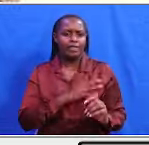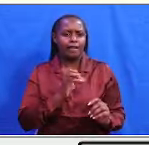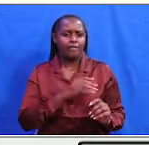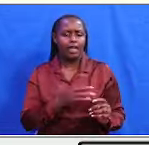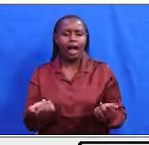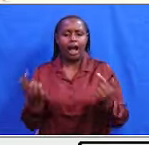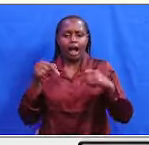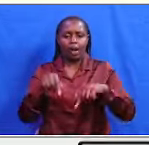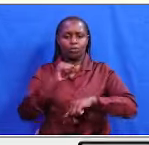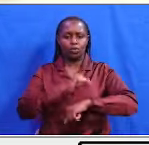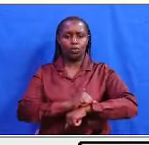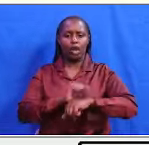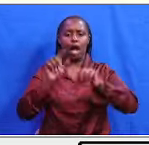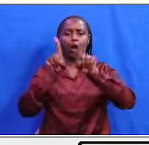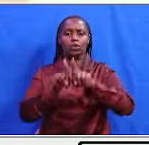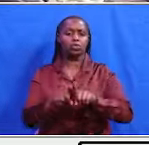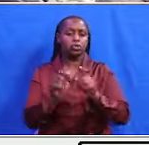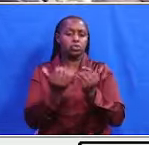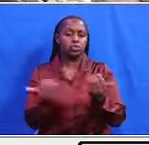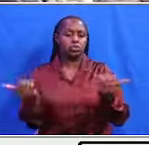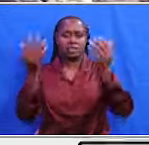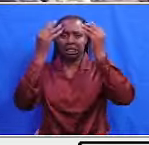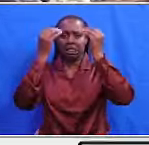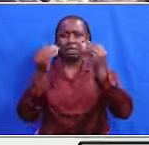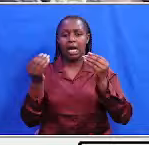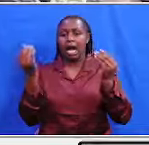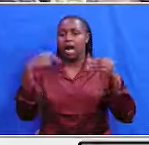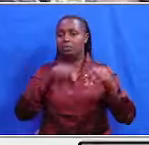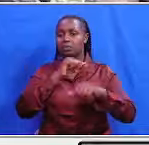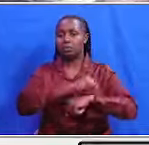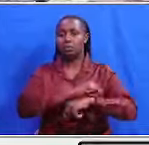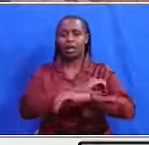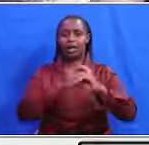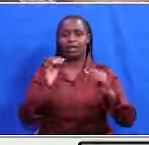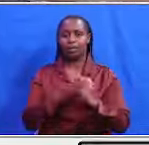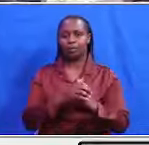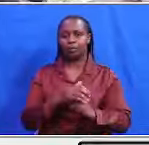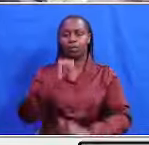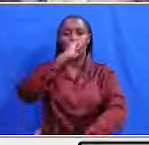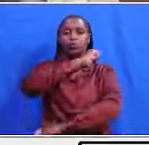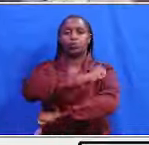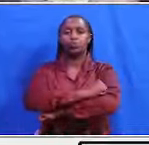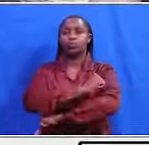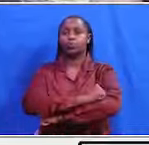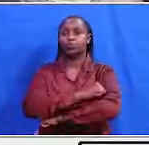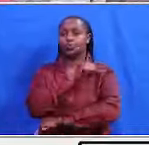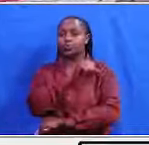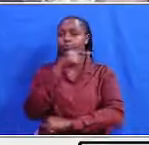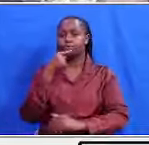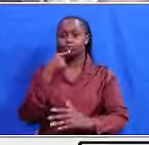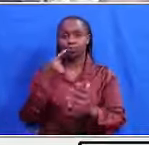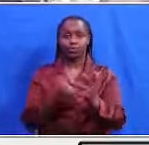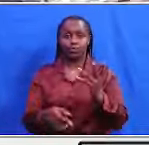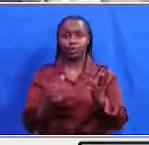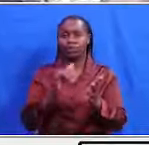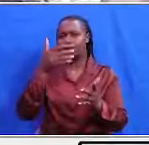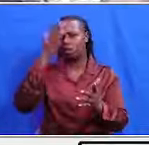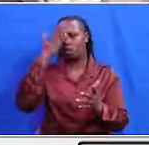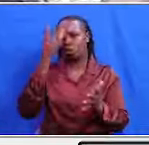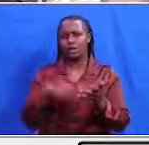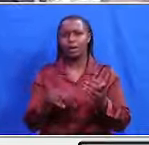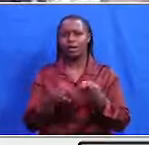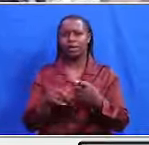shule na watoto pia kuokopa kuja shule. Shule 7 wamefunga sahi. Ni shida ile imechangia ni mambo ya mabunduki yenye